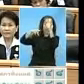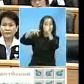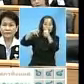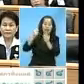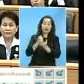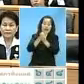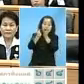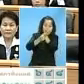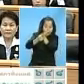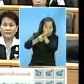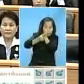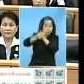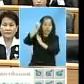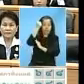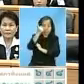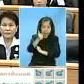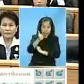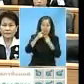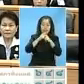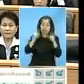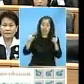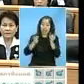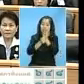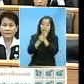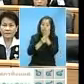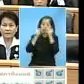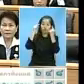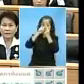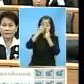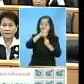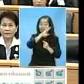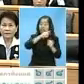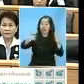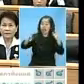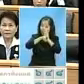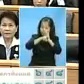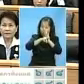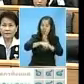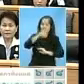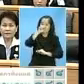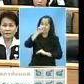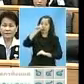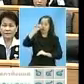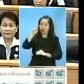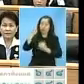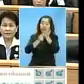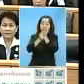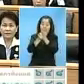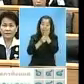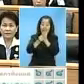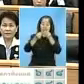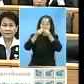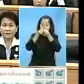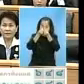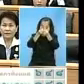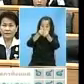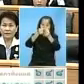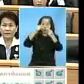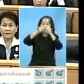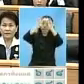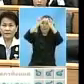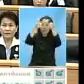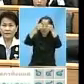างหนึ่งที่จะเป็นหลักแก้โดยบอกว่าห้ามสสร.แก้ไขรายละเอียดในหม